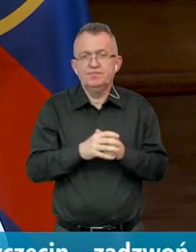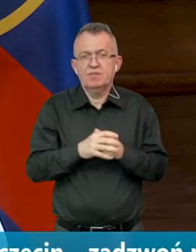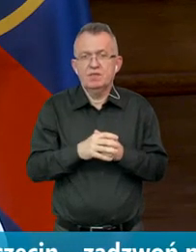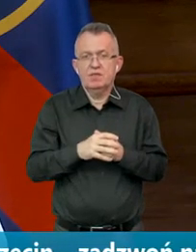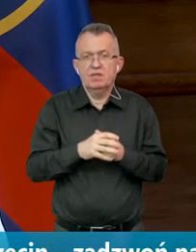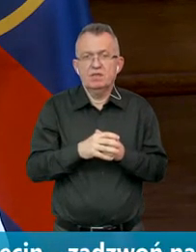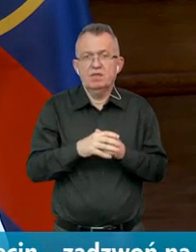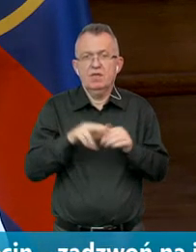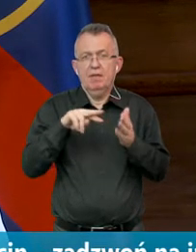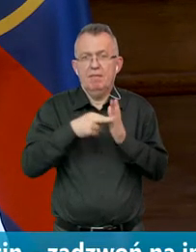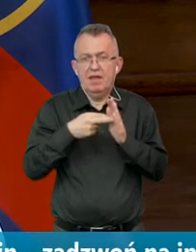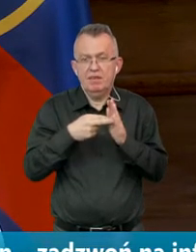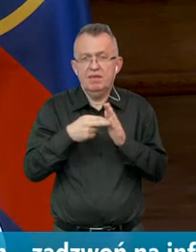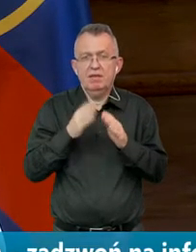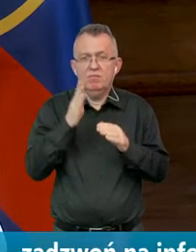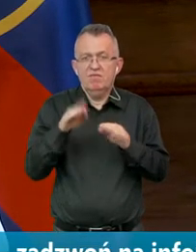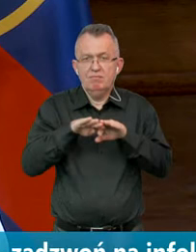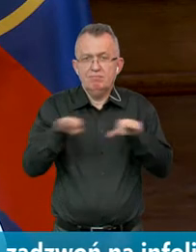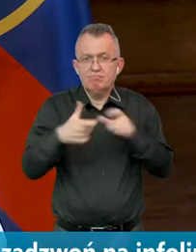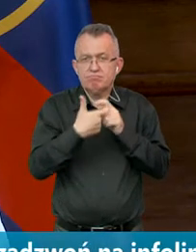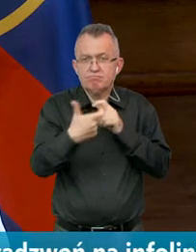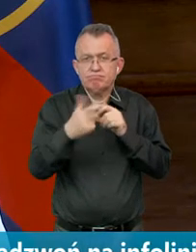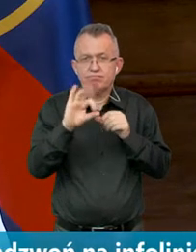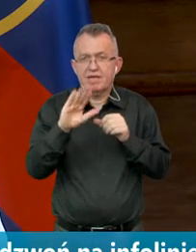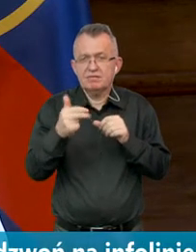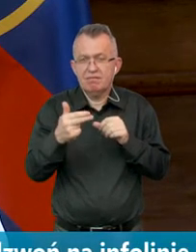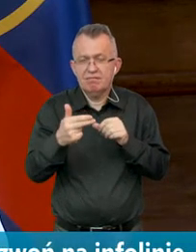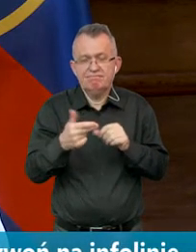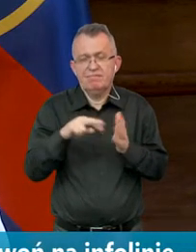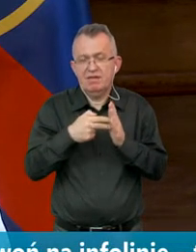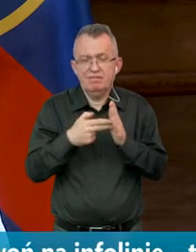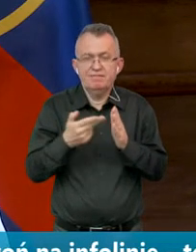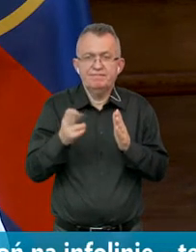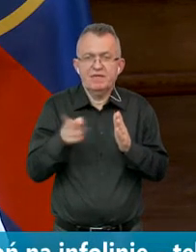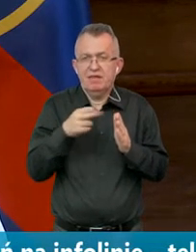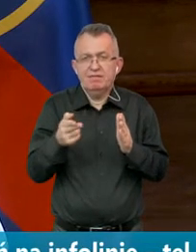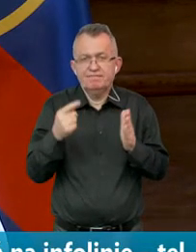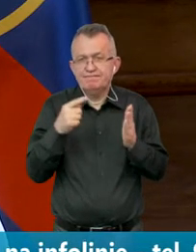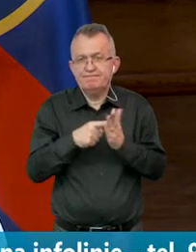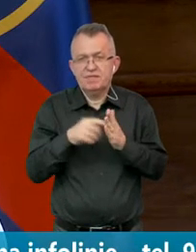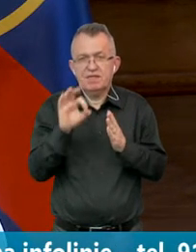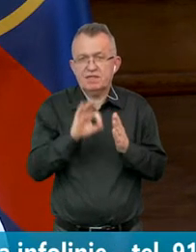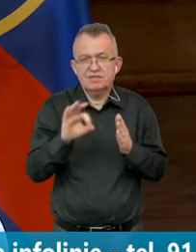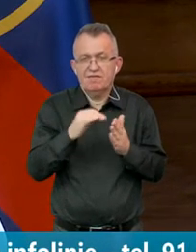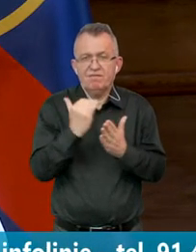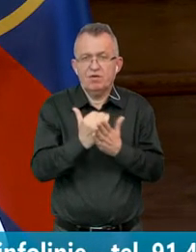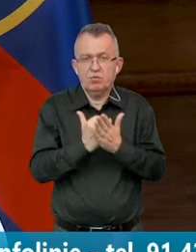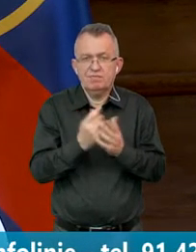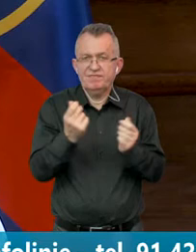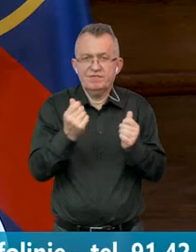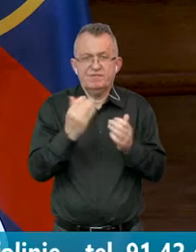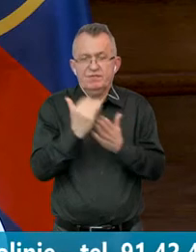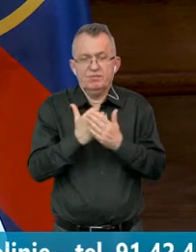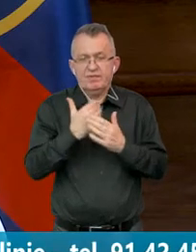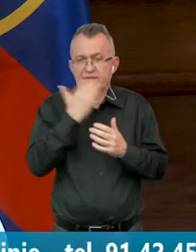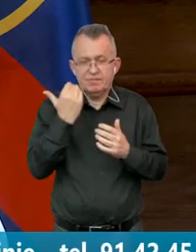Natomiast plany oczywiście basenu na Prawobrzeżu są, kolejnego basenu, natomiast niestety jeszcze warunki, możliwości finansowe nam na